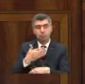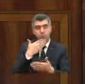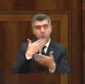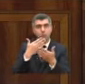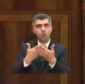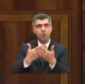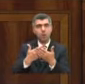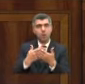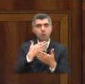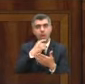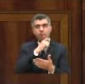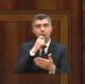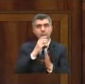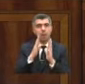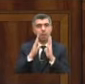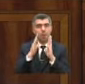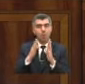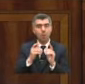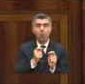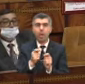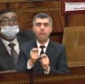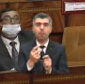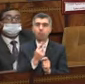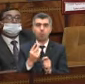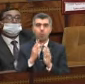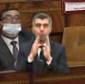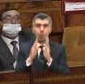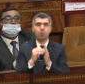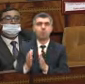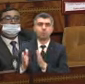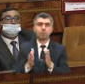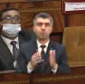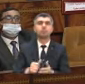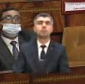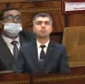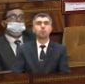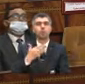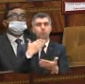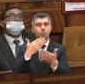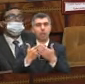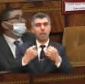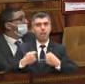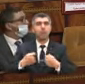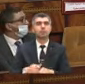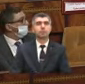جميعا، ورمضان مبارك سعيد وعيد مبارك سعيد. شكرا. شكرا شكرا للسيد الرئيس.